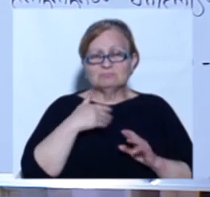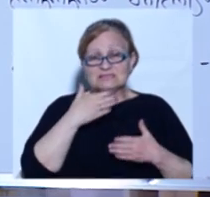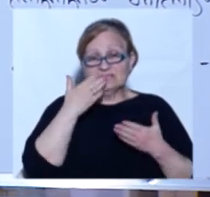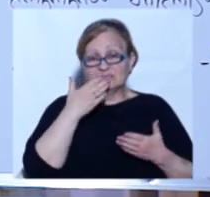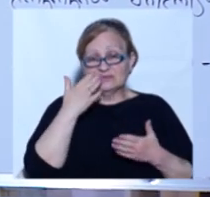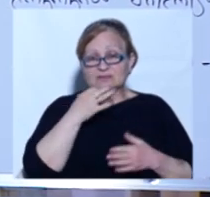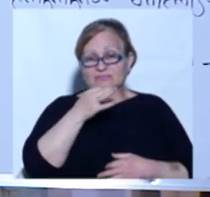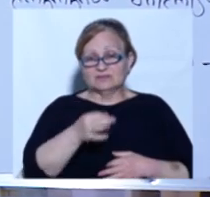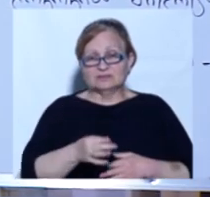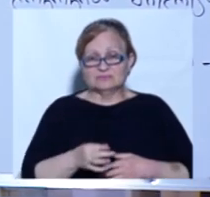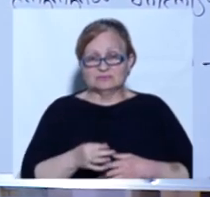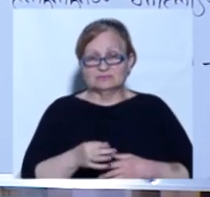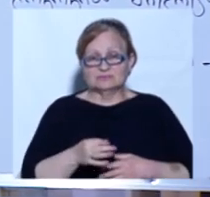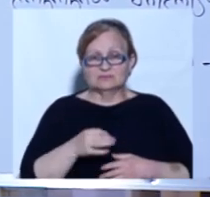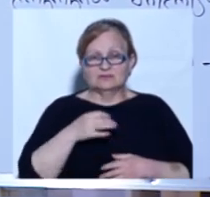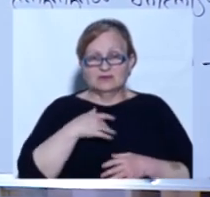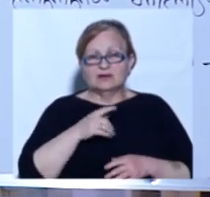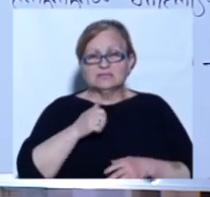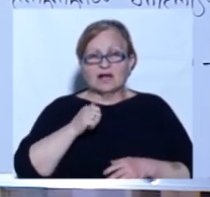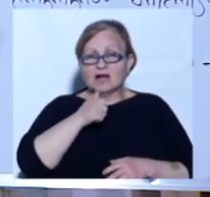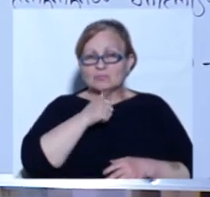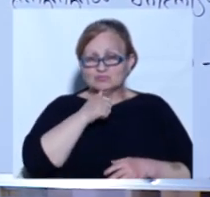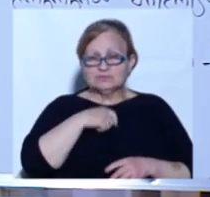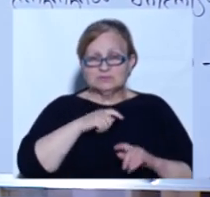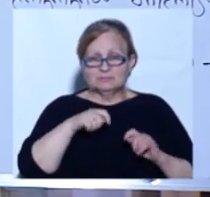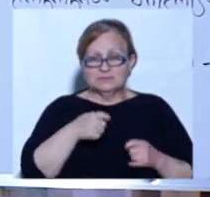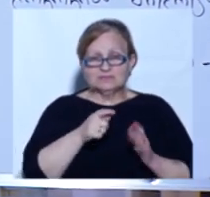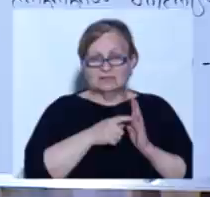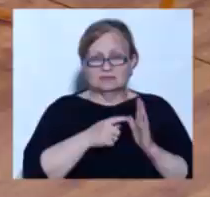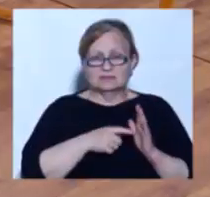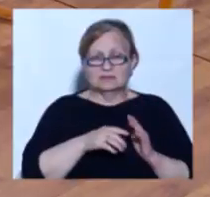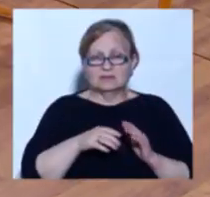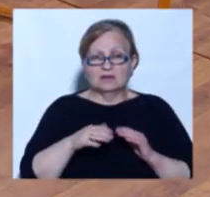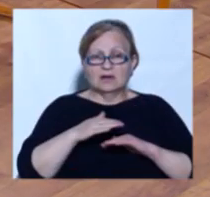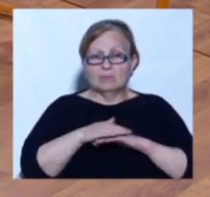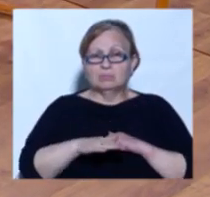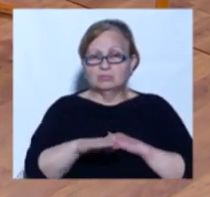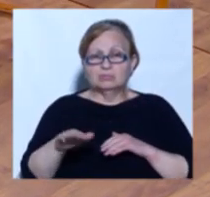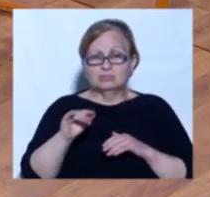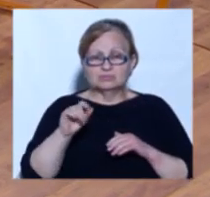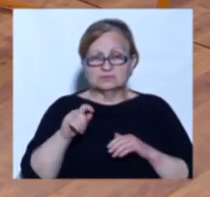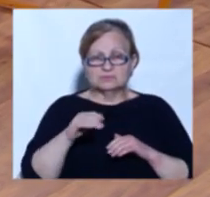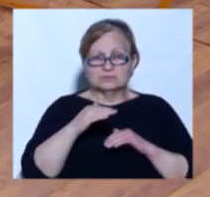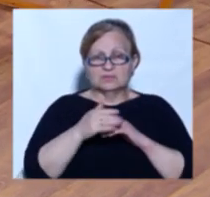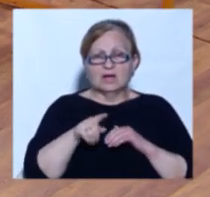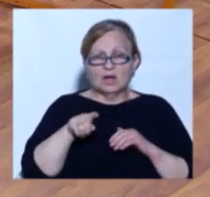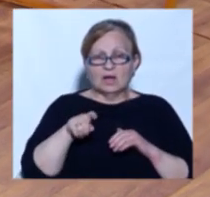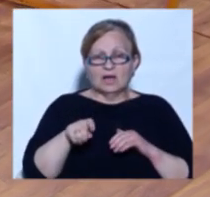წავიკითხოთ და შემდეგ მე ჩემს ხედვას, გამოცდილებას გაგიზიარებ. ფუძის ფერდობზე